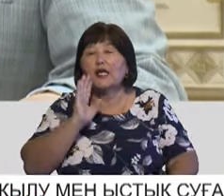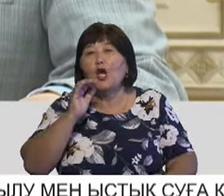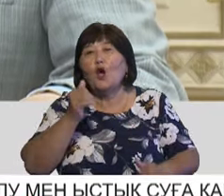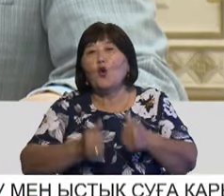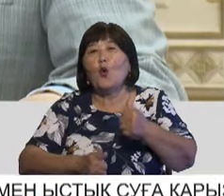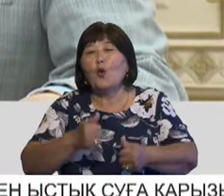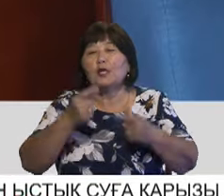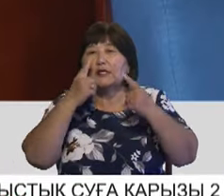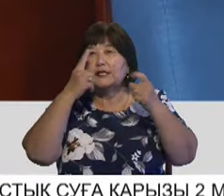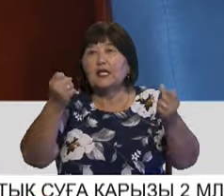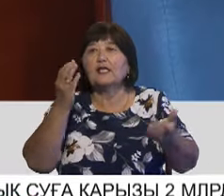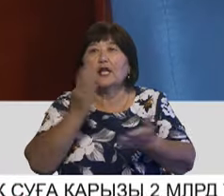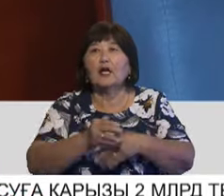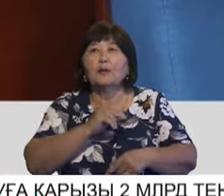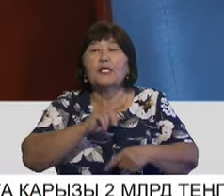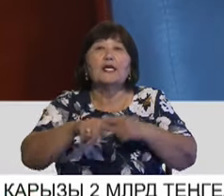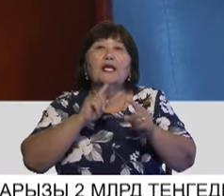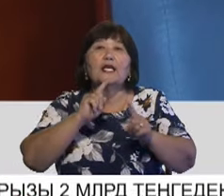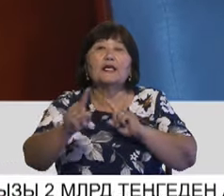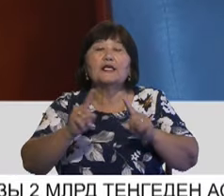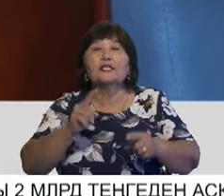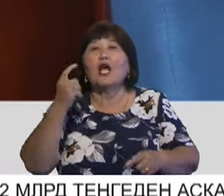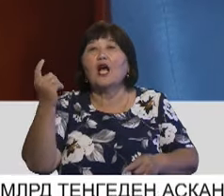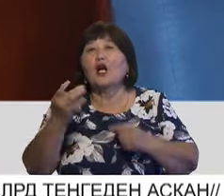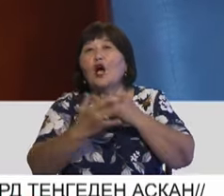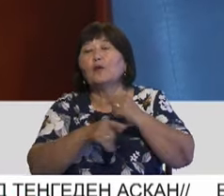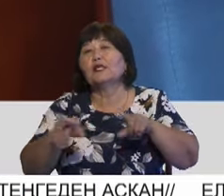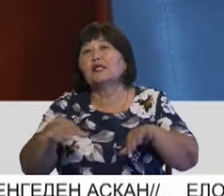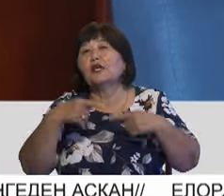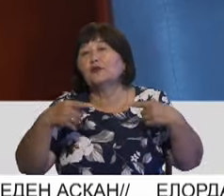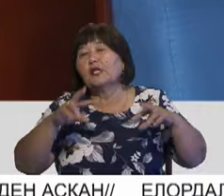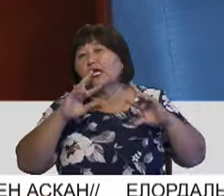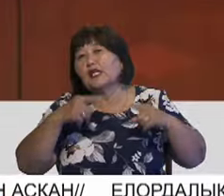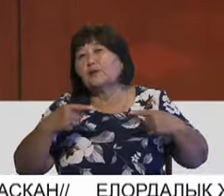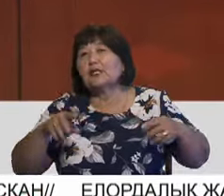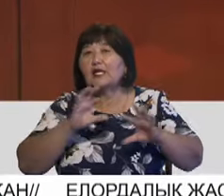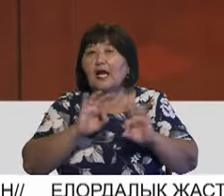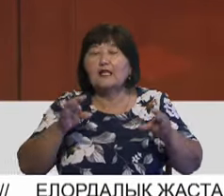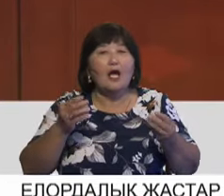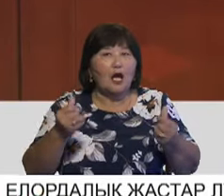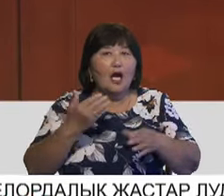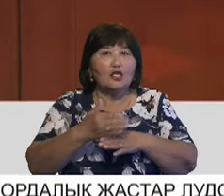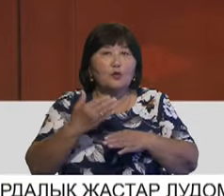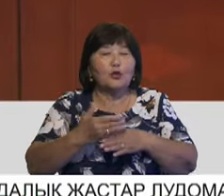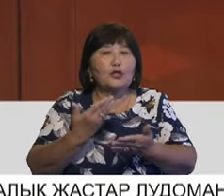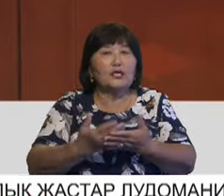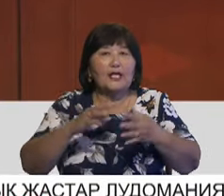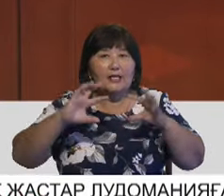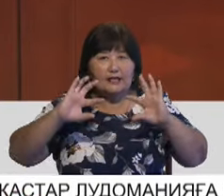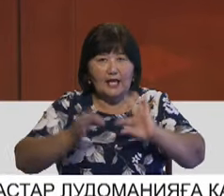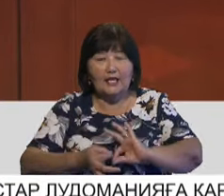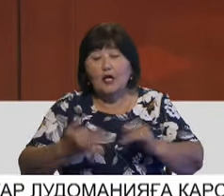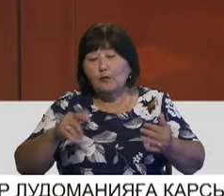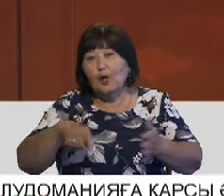конкурс жарияланып қойылды. Кезекті сессияда коммуналдық саланың мұнан өзге де кем-кетіктері айтылып, қаржы бөлу тетіктері сараланды.